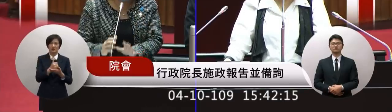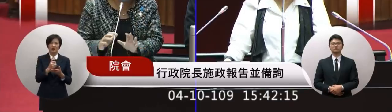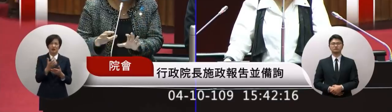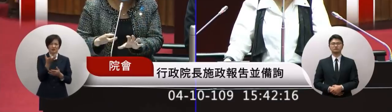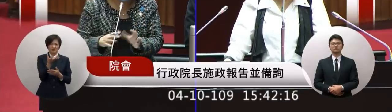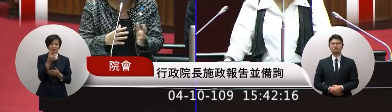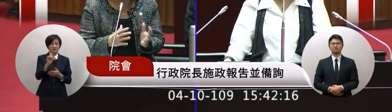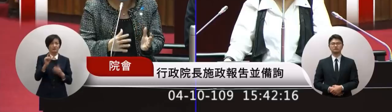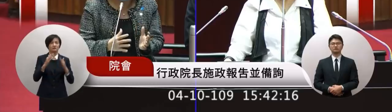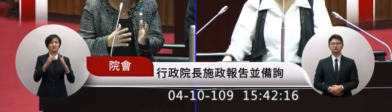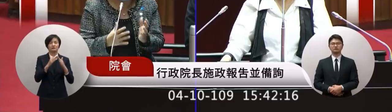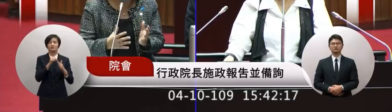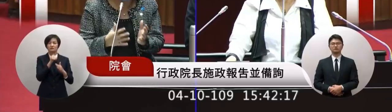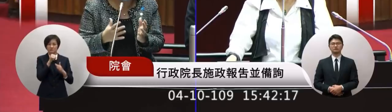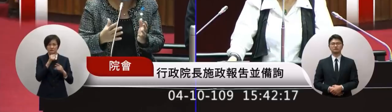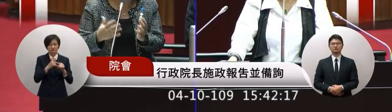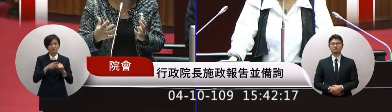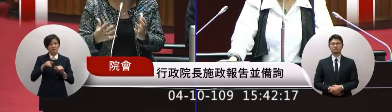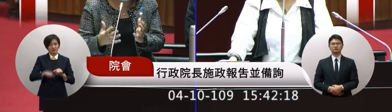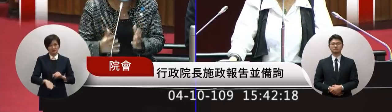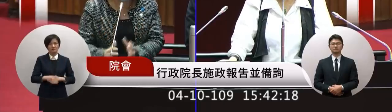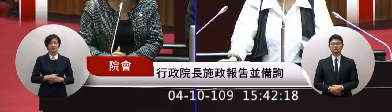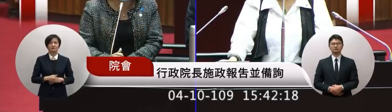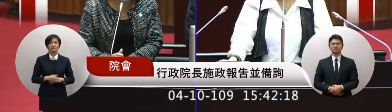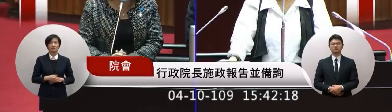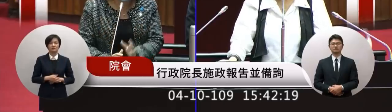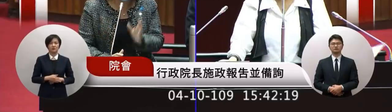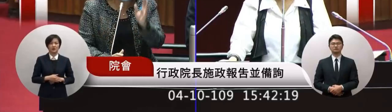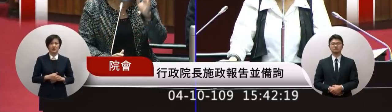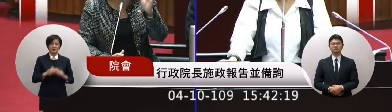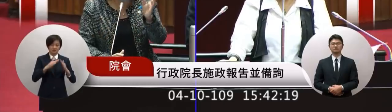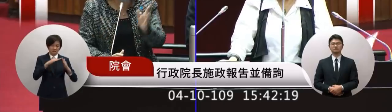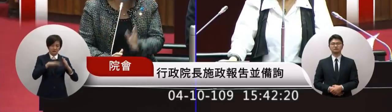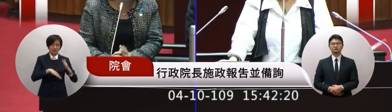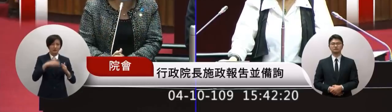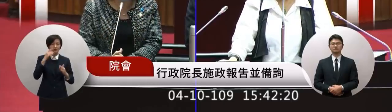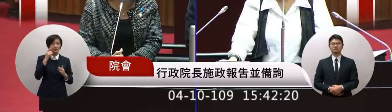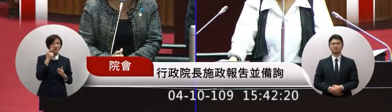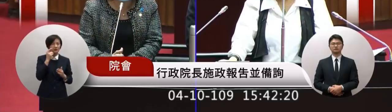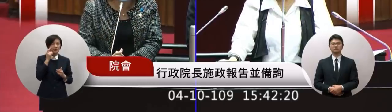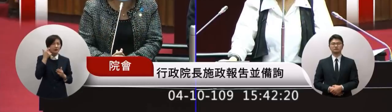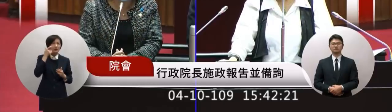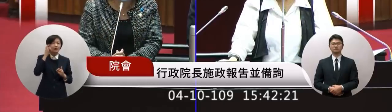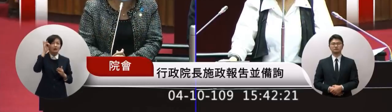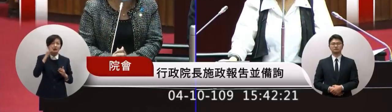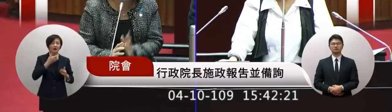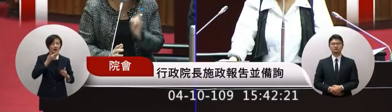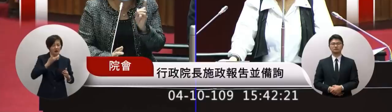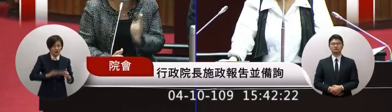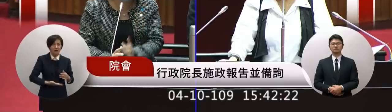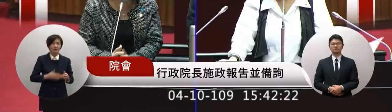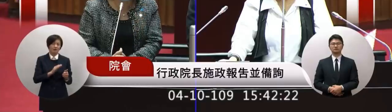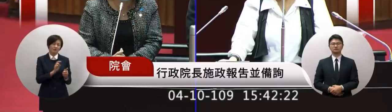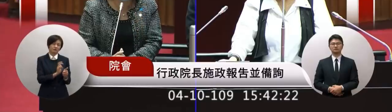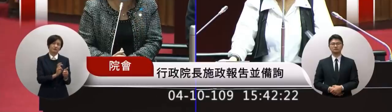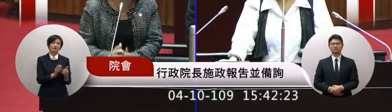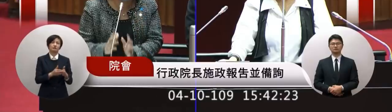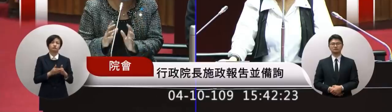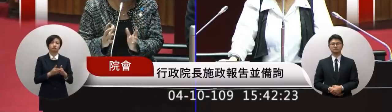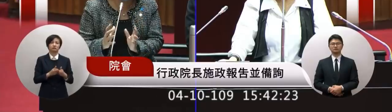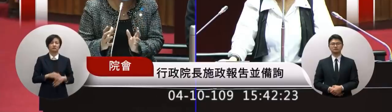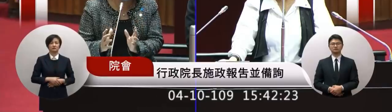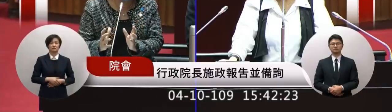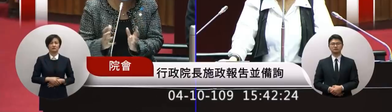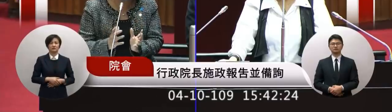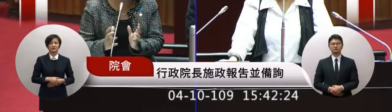那因为家里长辈的需要，那所以你家事劳工的保障哈，其实这一个第一个牵涉